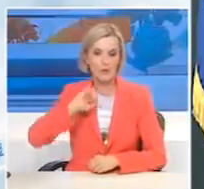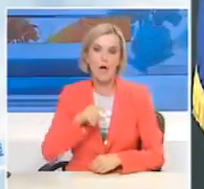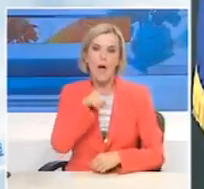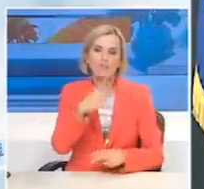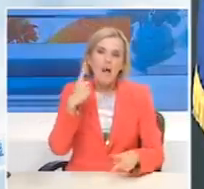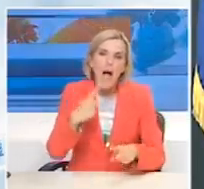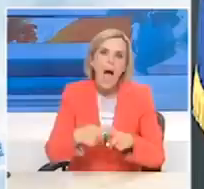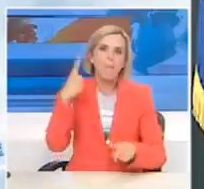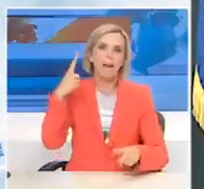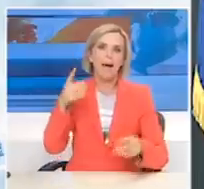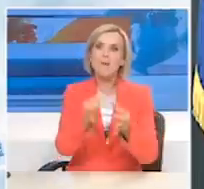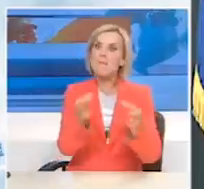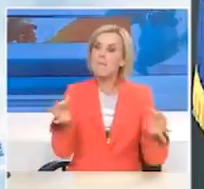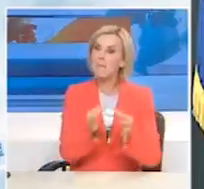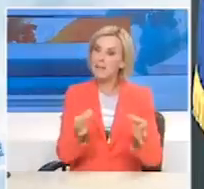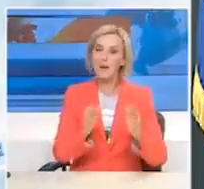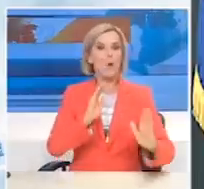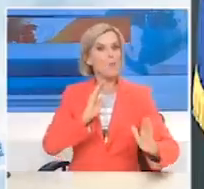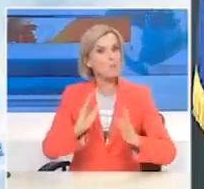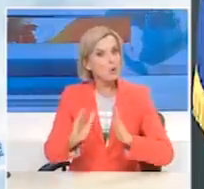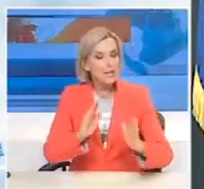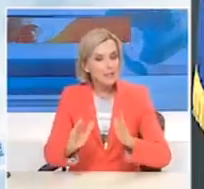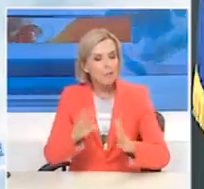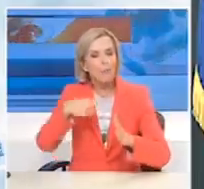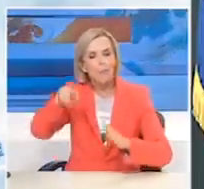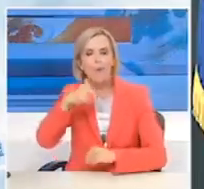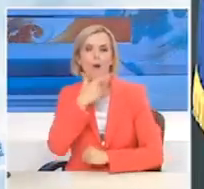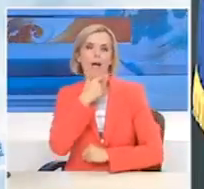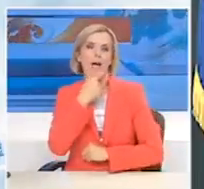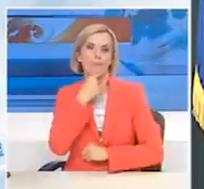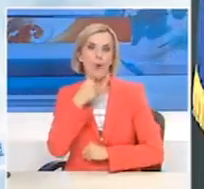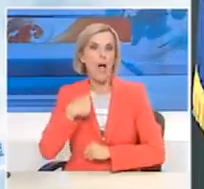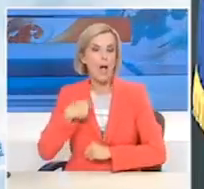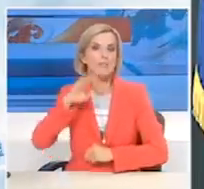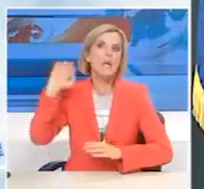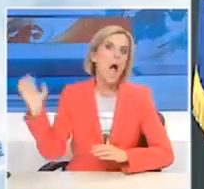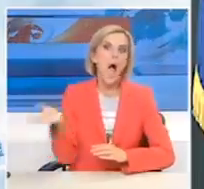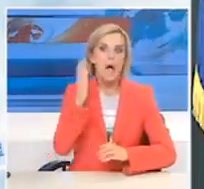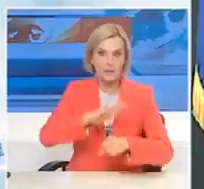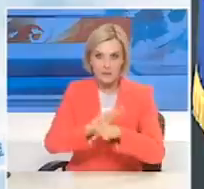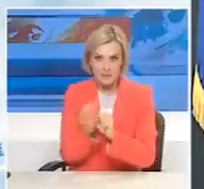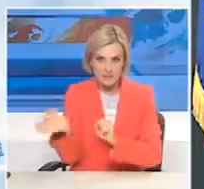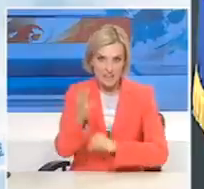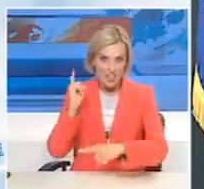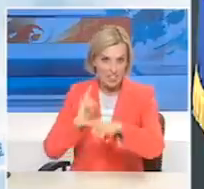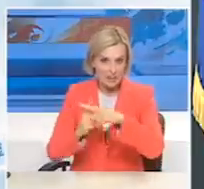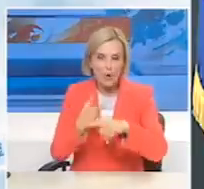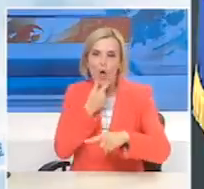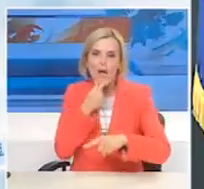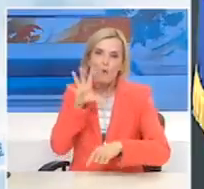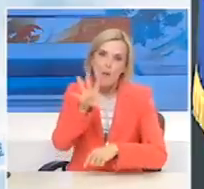θα μας προστατεύσουν περισσότερο και θα κάνουν βέβαια πιο εύκολη μια διαδικασία εχνηλάτησης επαφών αν έχουμε θετικό περιστατικό στο χώρο μας.